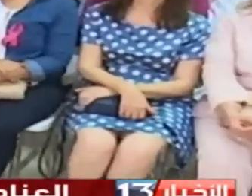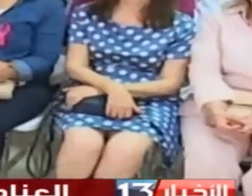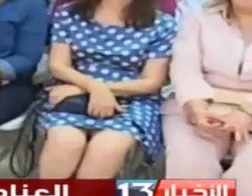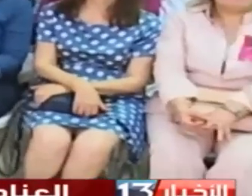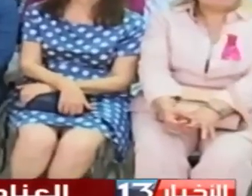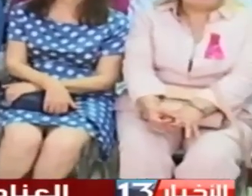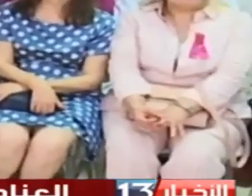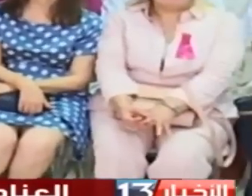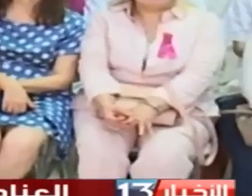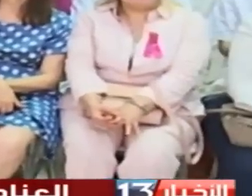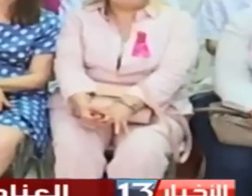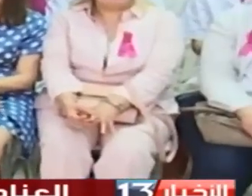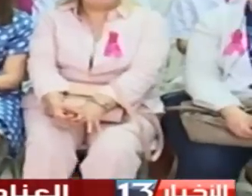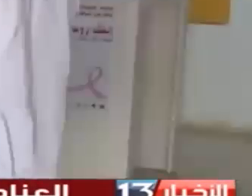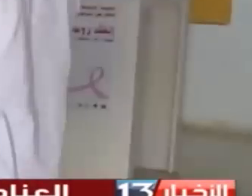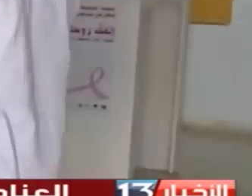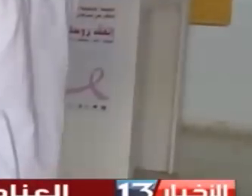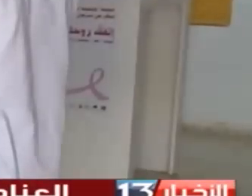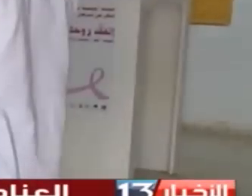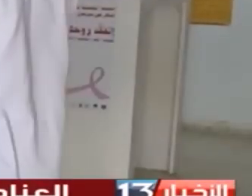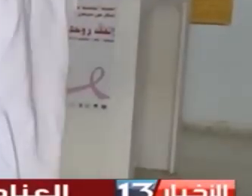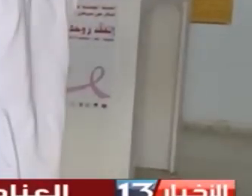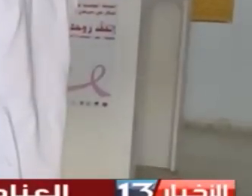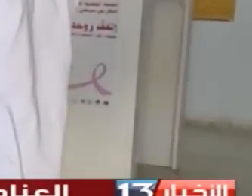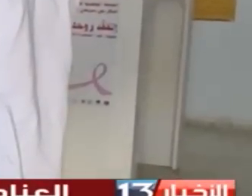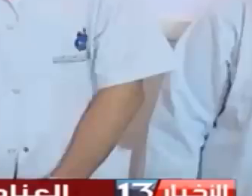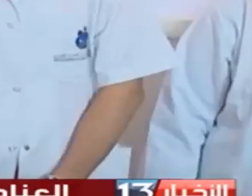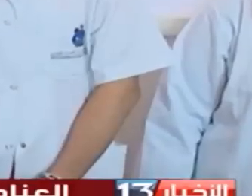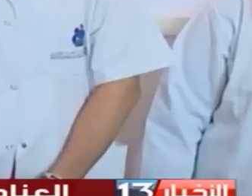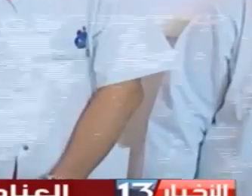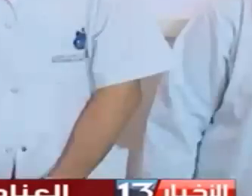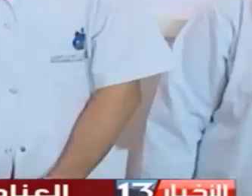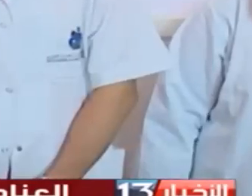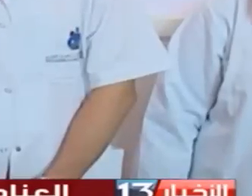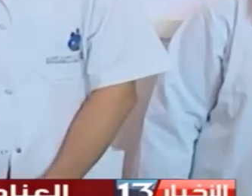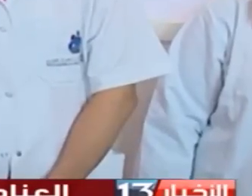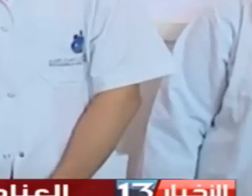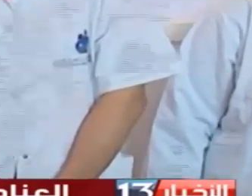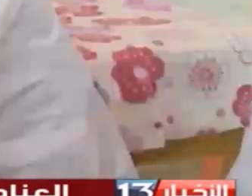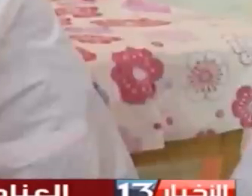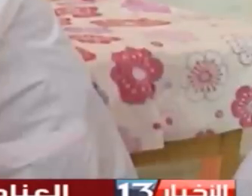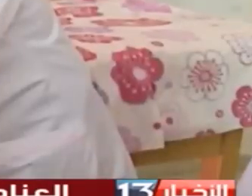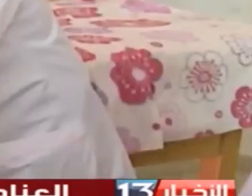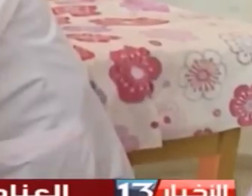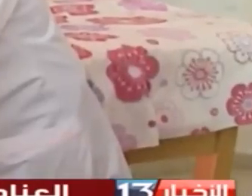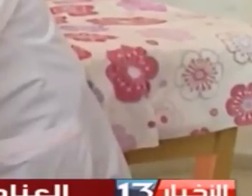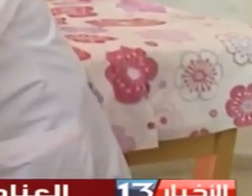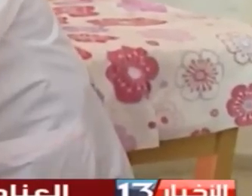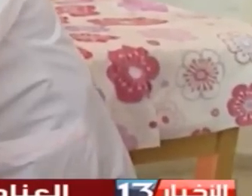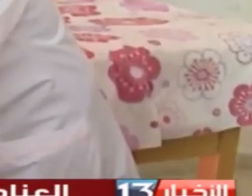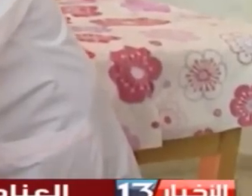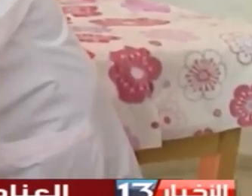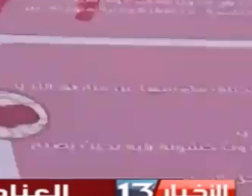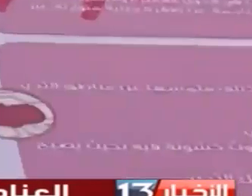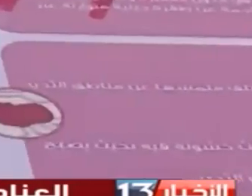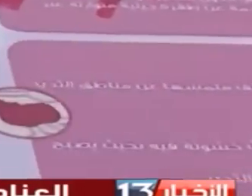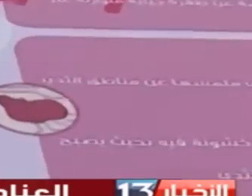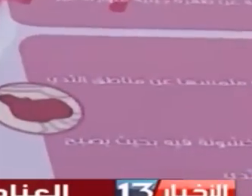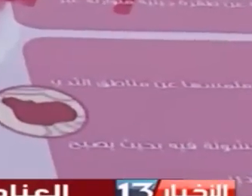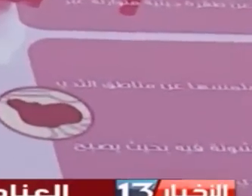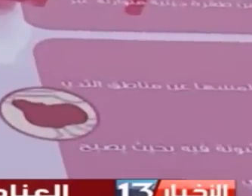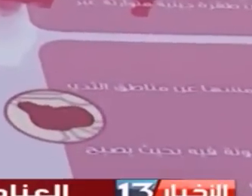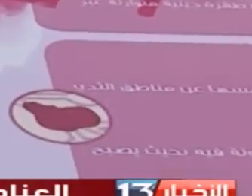انطلاق حملة التقصي المبكر لمرض سرطان الثدي في كامل ولايات الجمهورية على امتداد شهر.